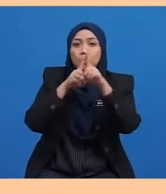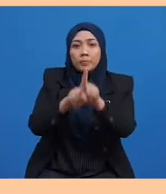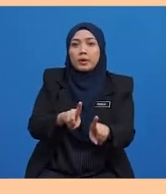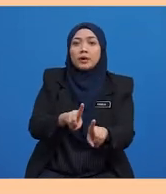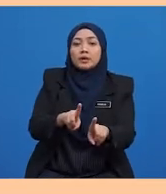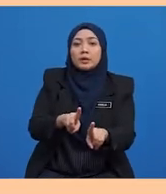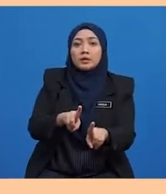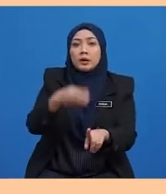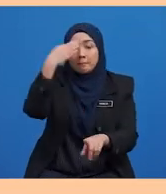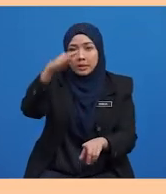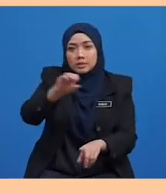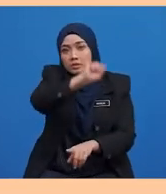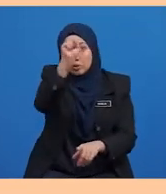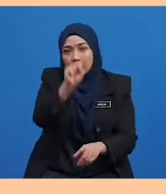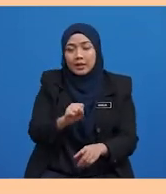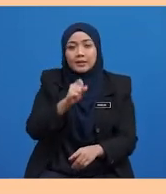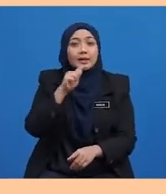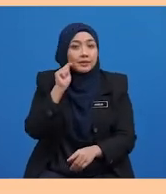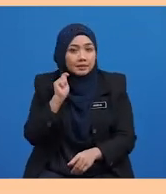jawapan bagi soalan tersebut.